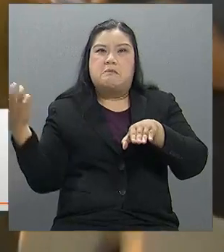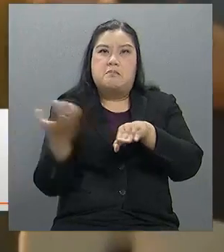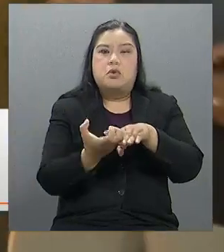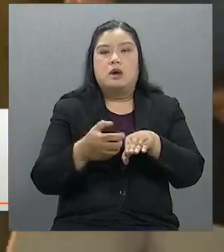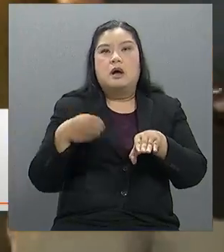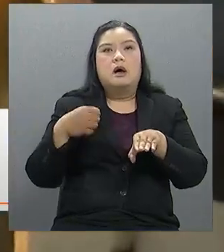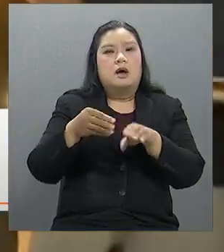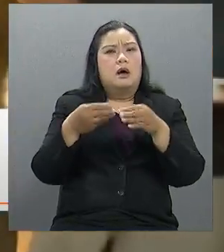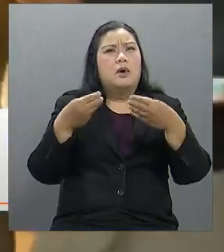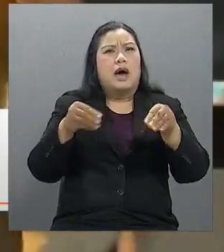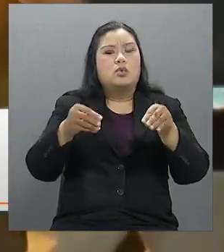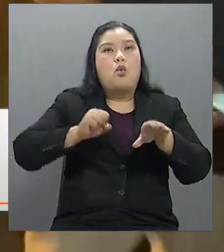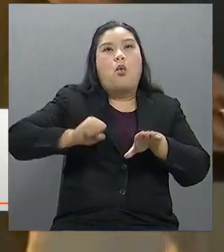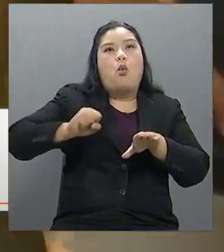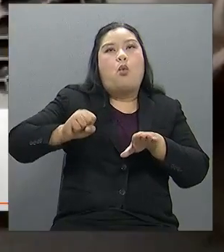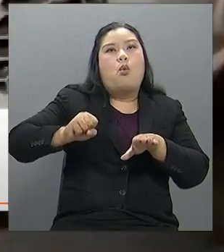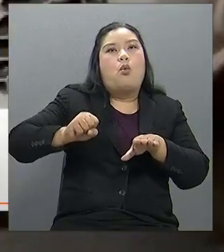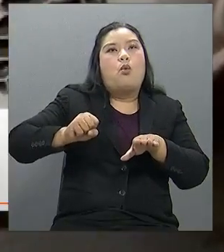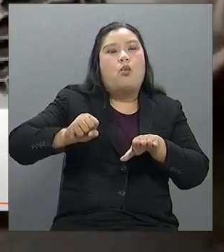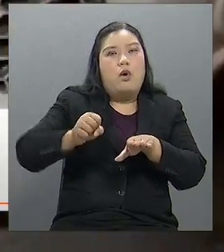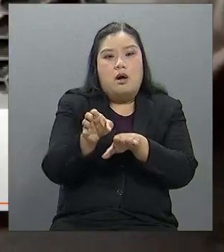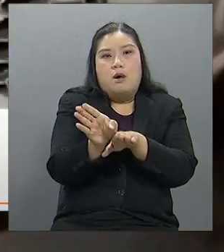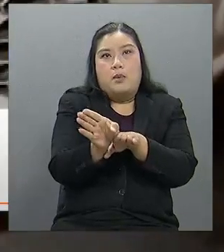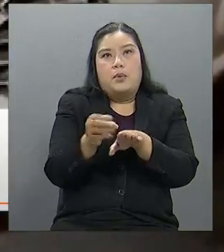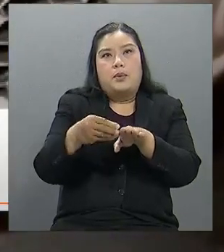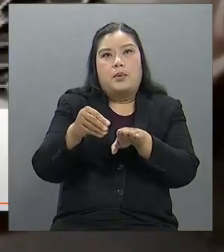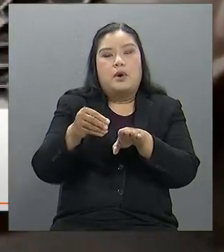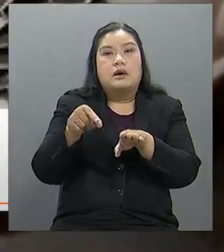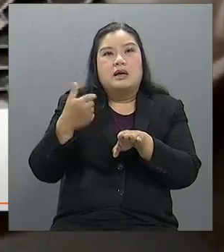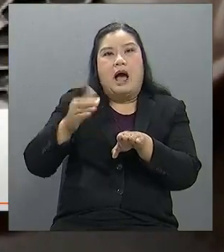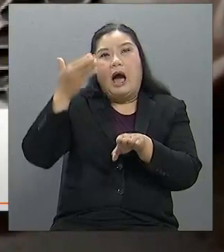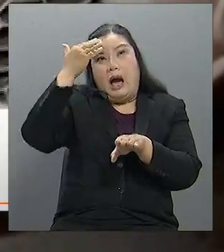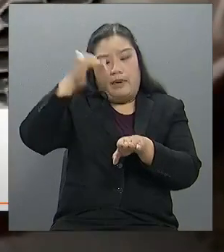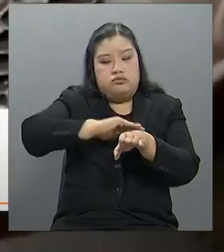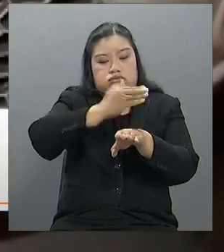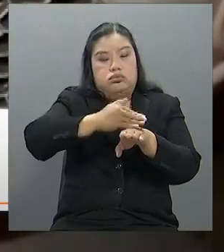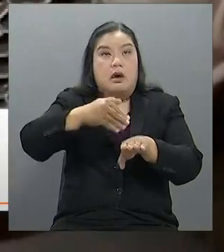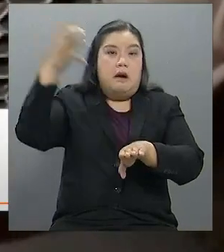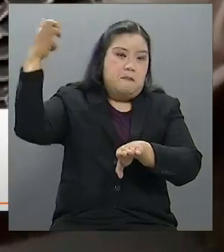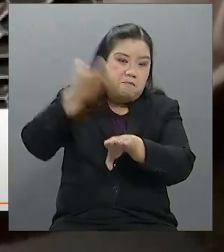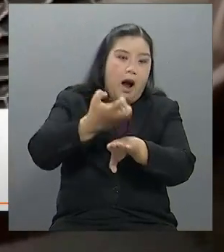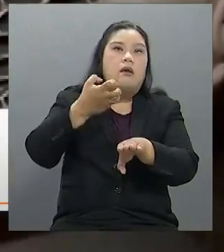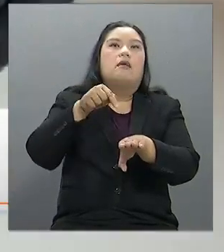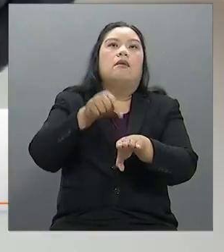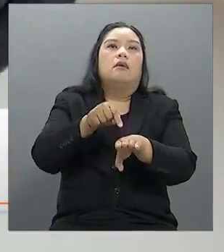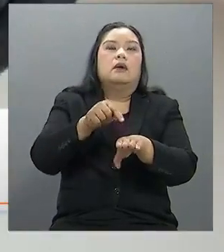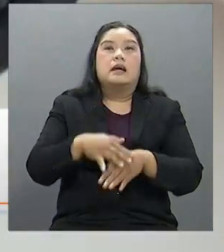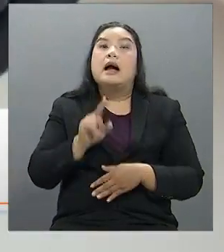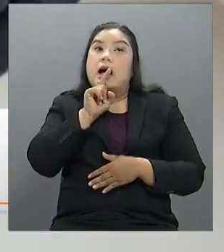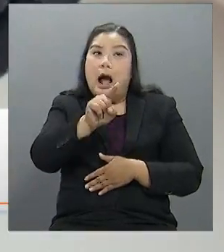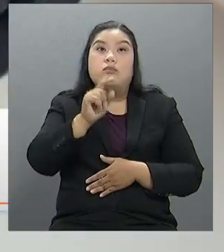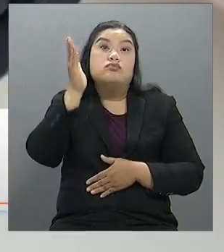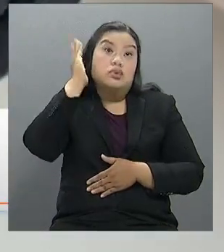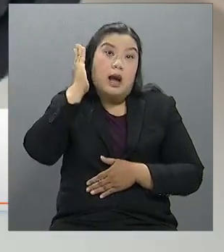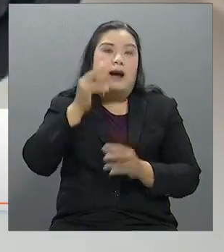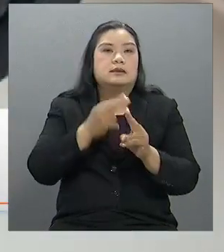นขับเลยนะกลางกระจกหน้าและบริเวณหลังคาก็เป็นรอยบุบขนาดใหญ่สอบถามนายมานพปั้นเพ็งค่ะอายุ